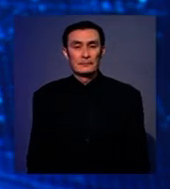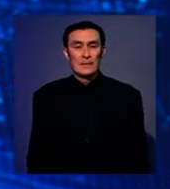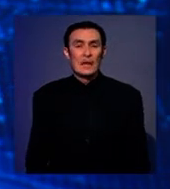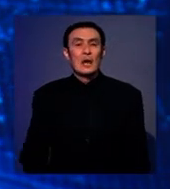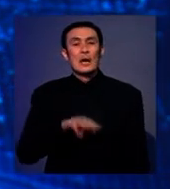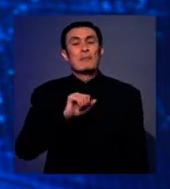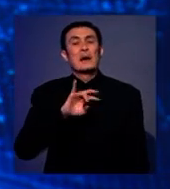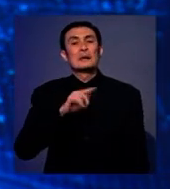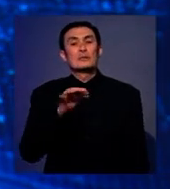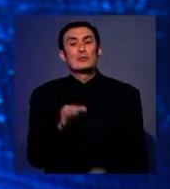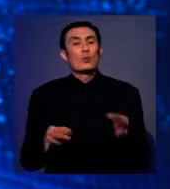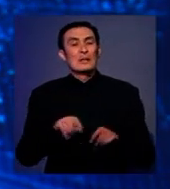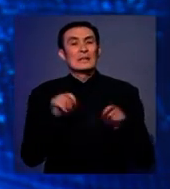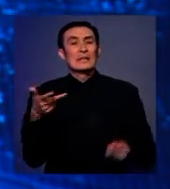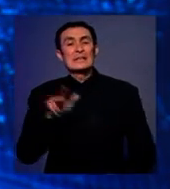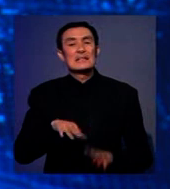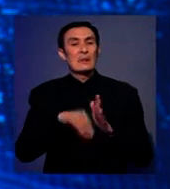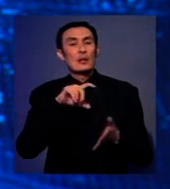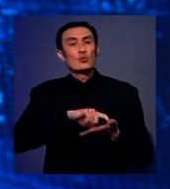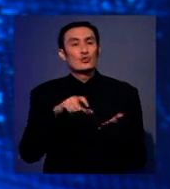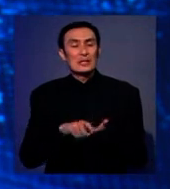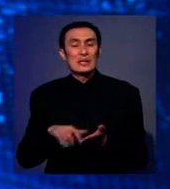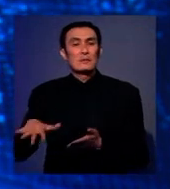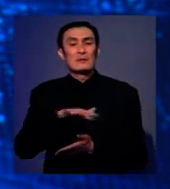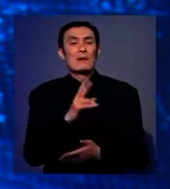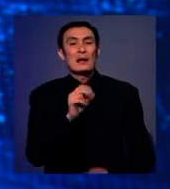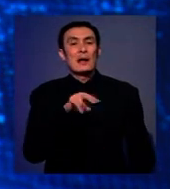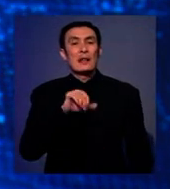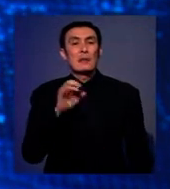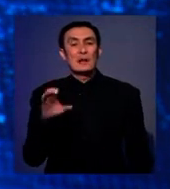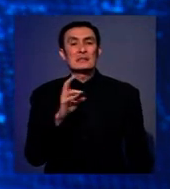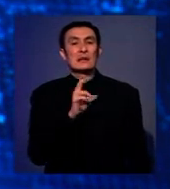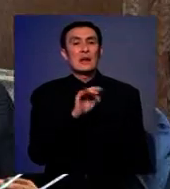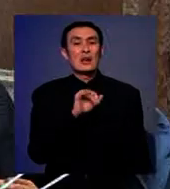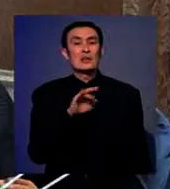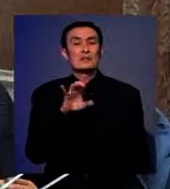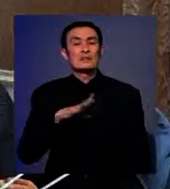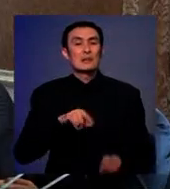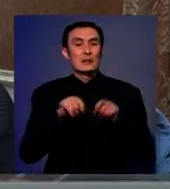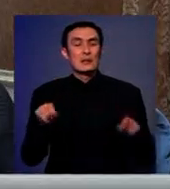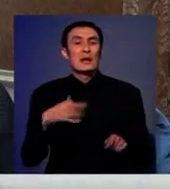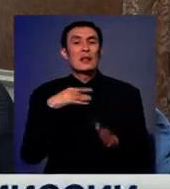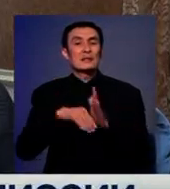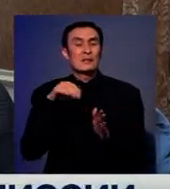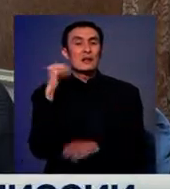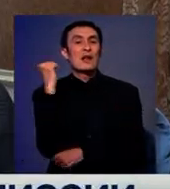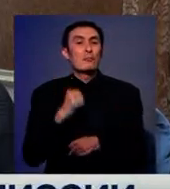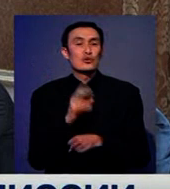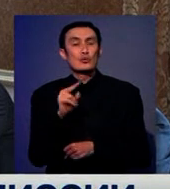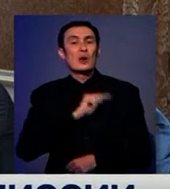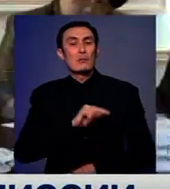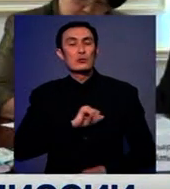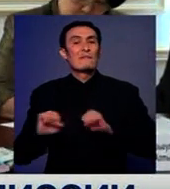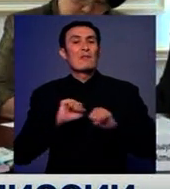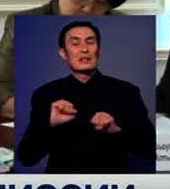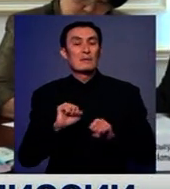В Мангистауской области открылись 3 избирательных участка на месторождениях Каламкас и Каражанбас. Они созданы для голосования сотрудников, работающих